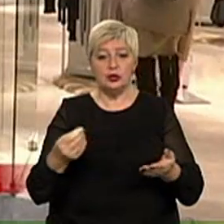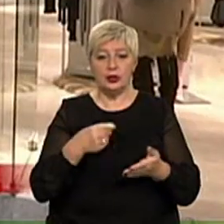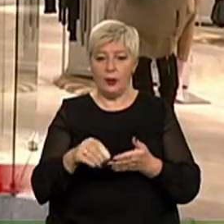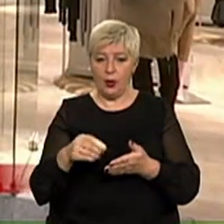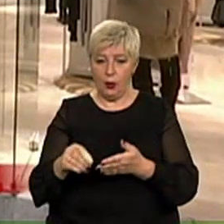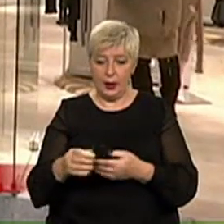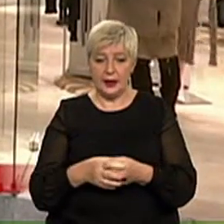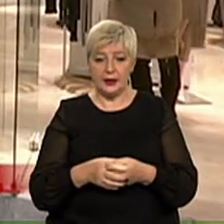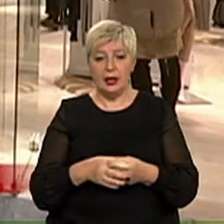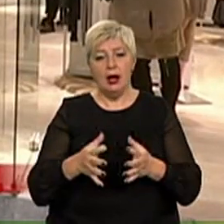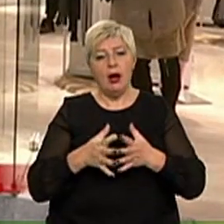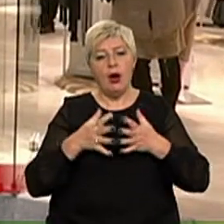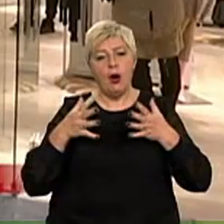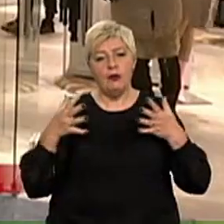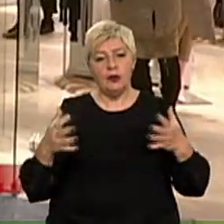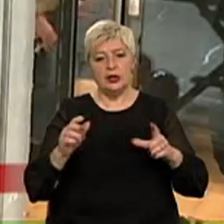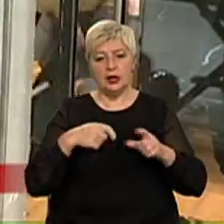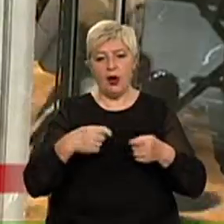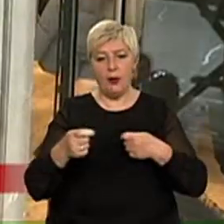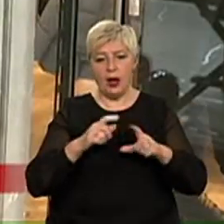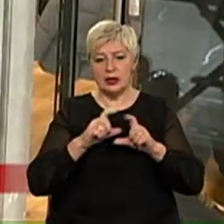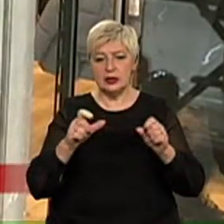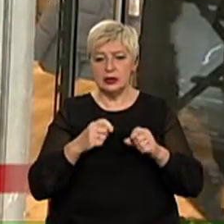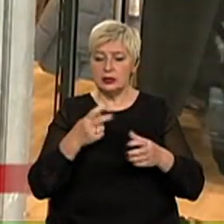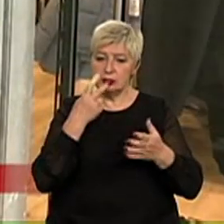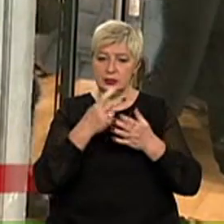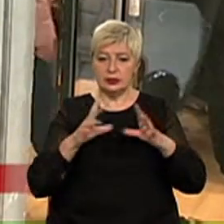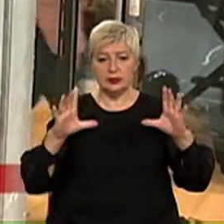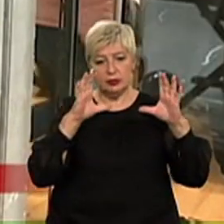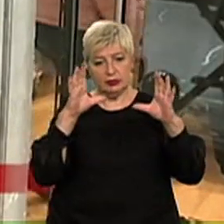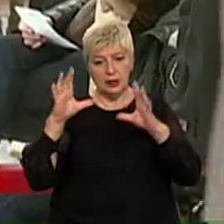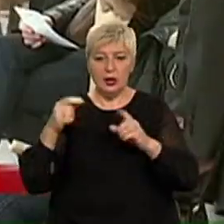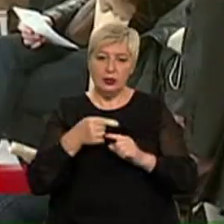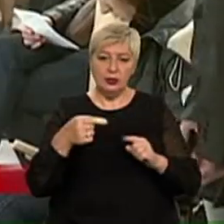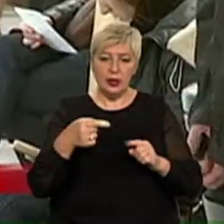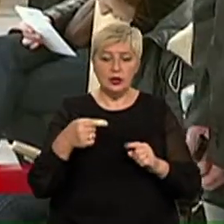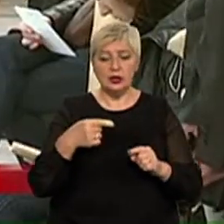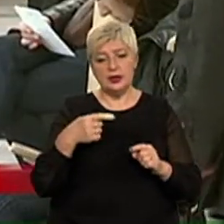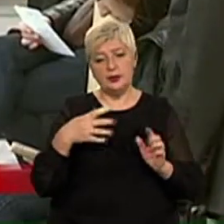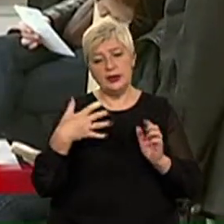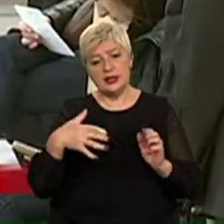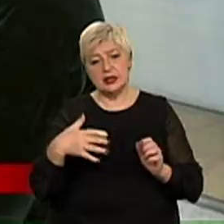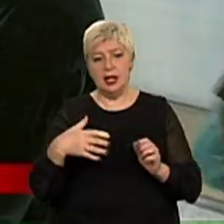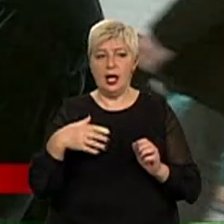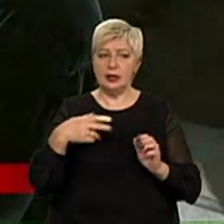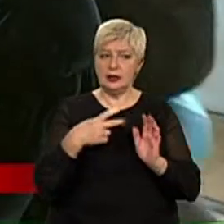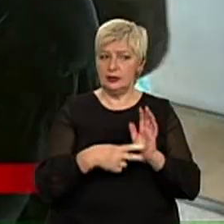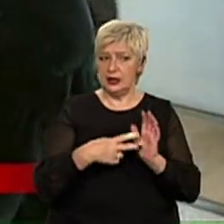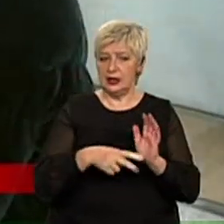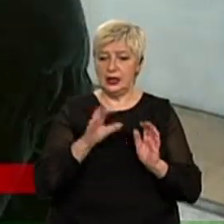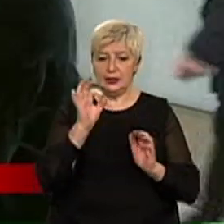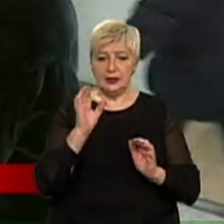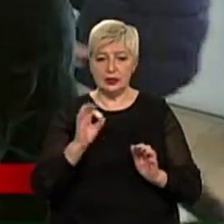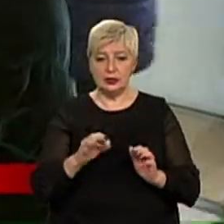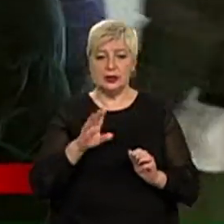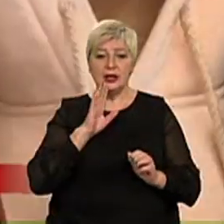покупки. А ось у великих мережах вітрини має ряд так званими сейлами мінус 50, а то й 80%. Ліза до